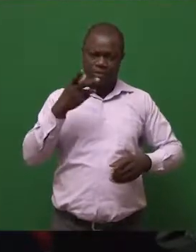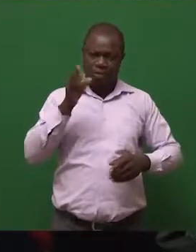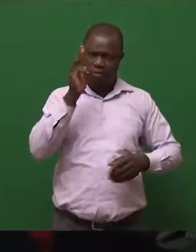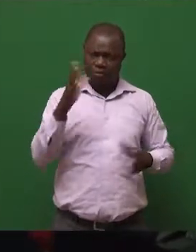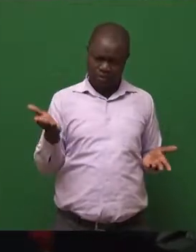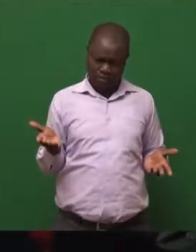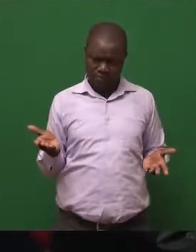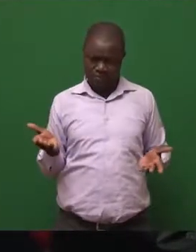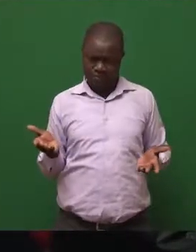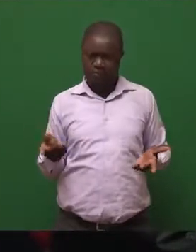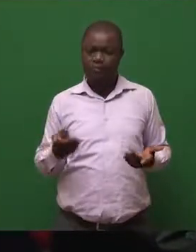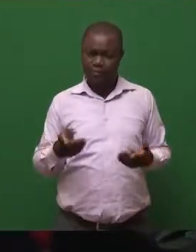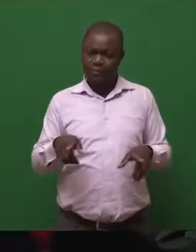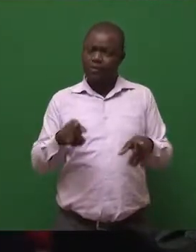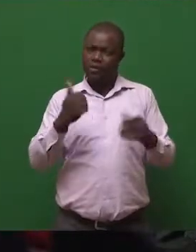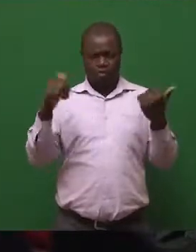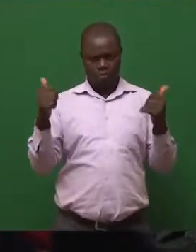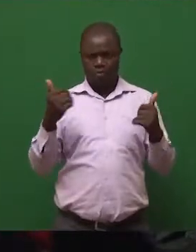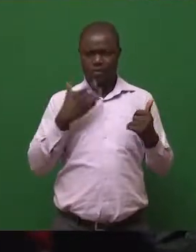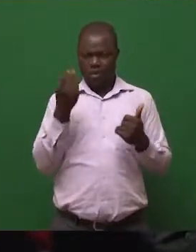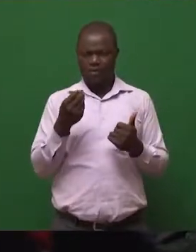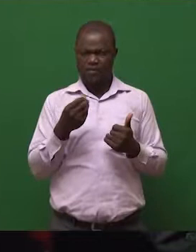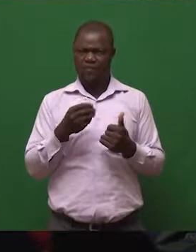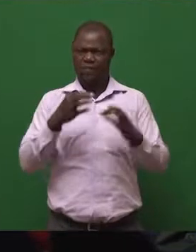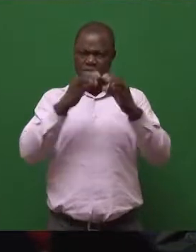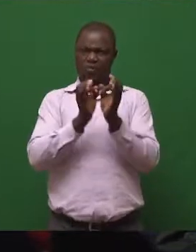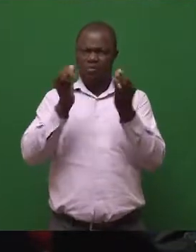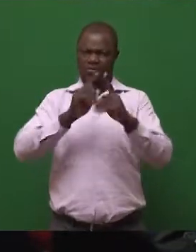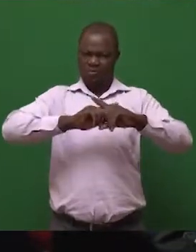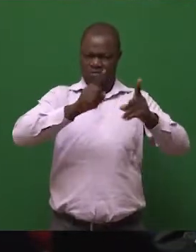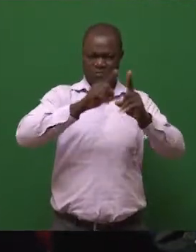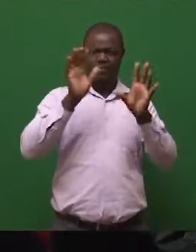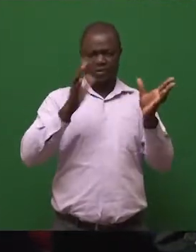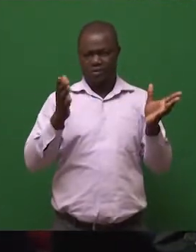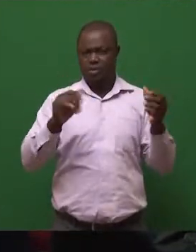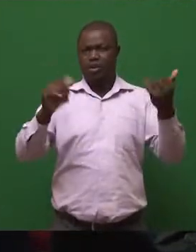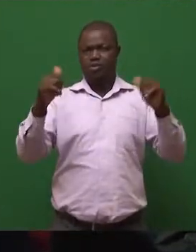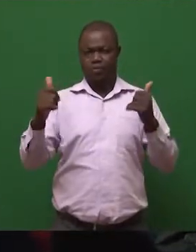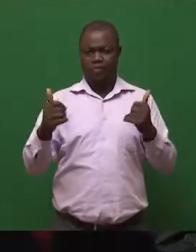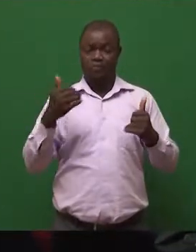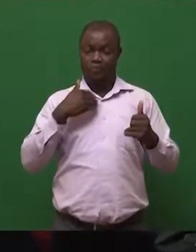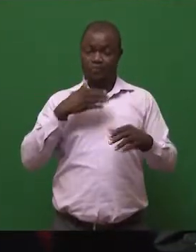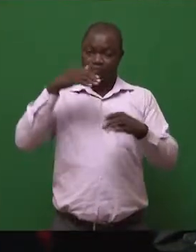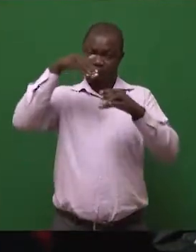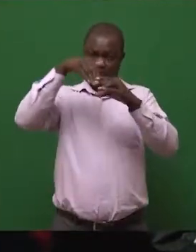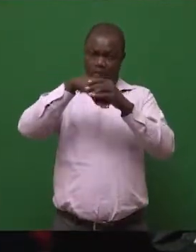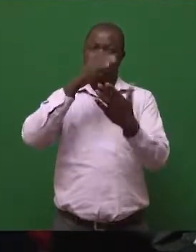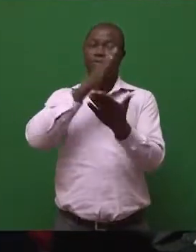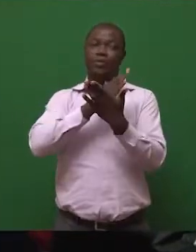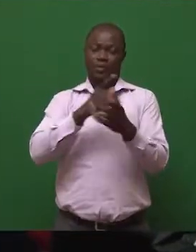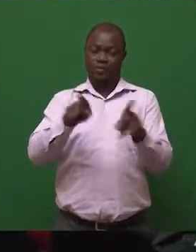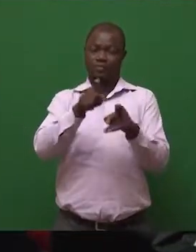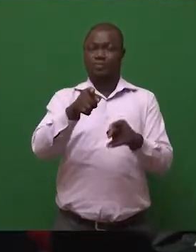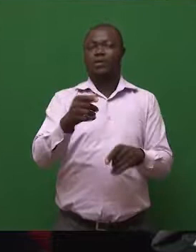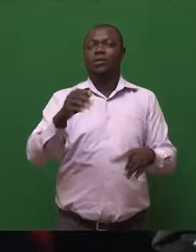chandikaona ini chiri kutinetsa ndechokuti kunyange zvedu tine mapato akasiyana siyana atanzwaya isusuwo tirimo mazviri